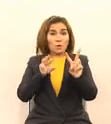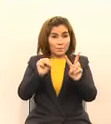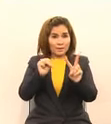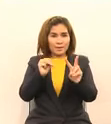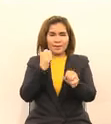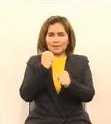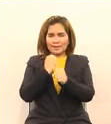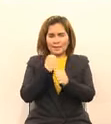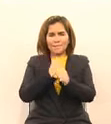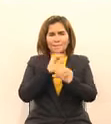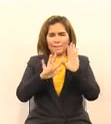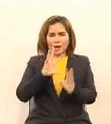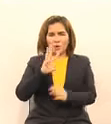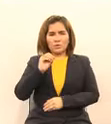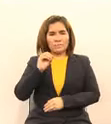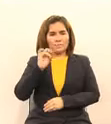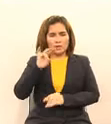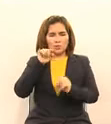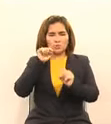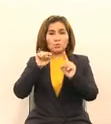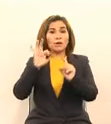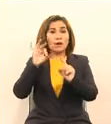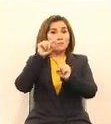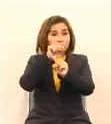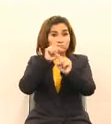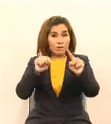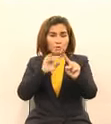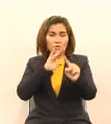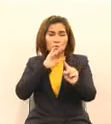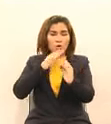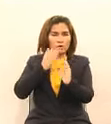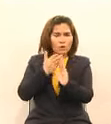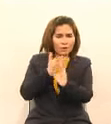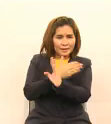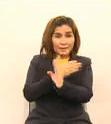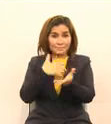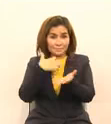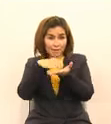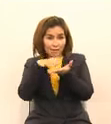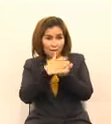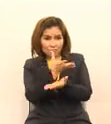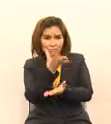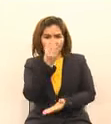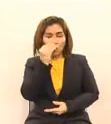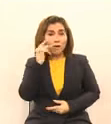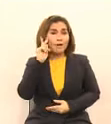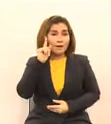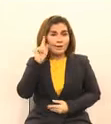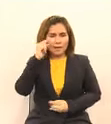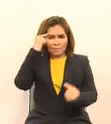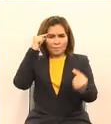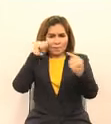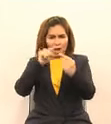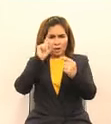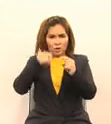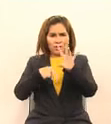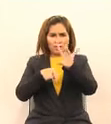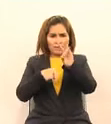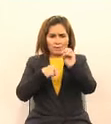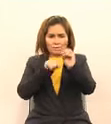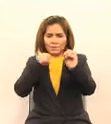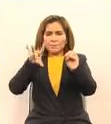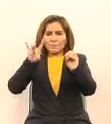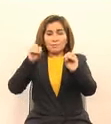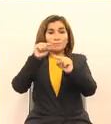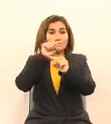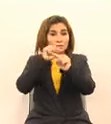มาณ 67.9%ซึ่งถ้าเกิดเราได้ฟังการแถลงข่าวครั้งก่อนๆนะครับเป้าหมายของเราจะอยู่ที่ประมาณ 70-80% ขึ้น